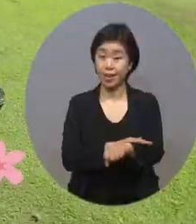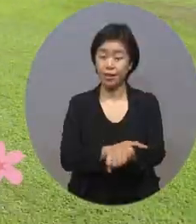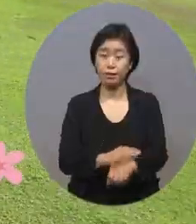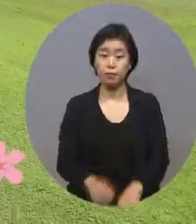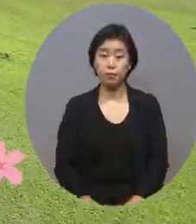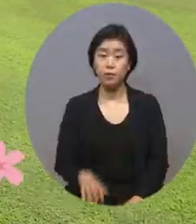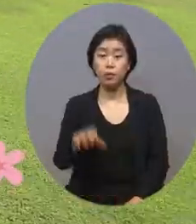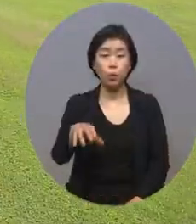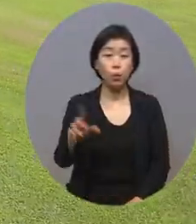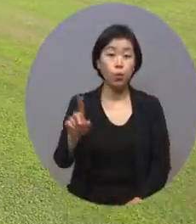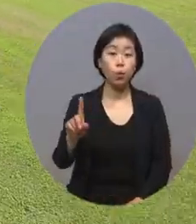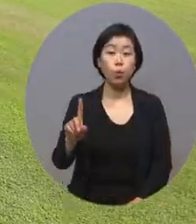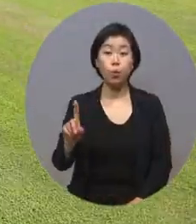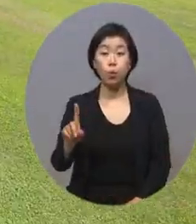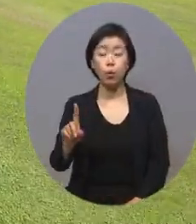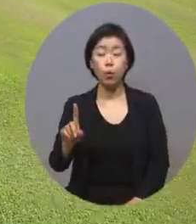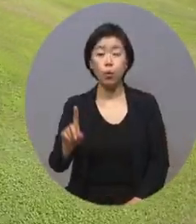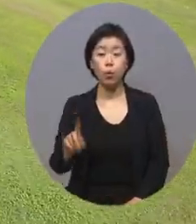어디 갔지? 어?